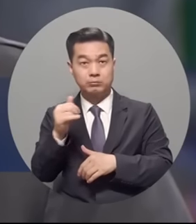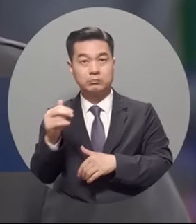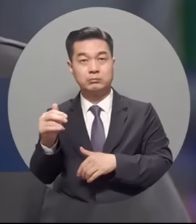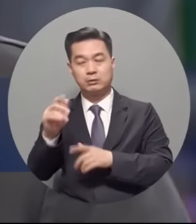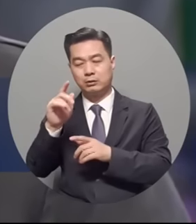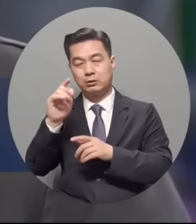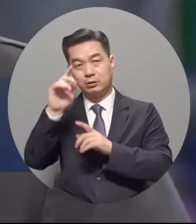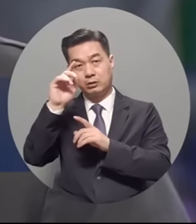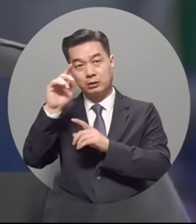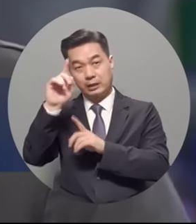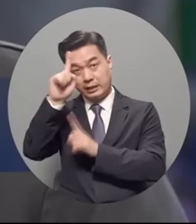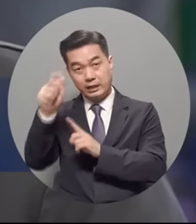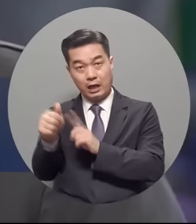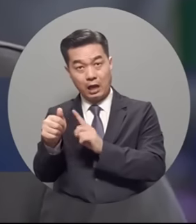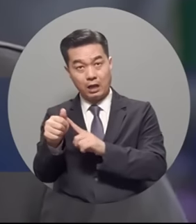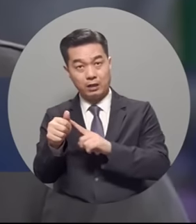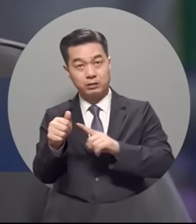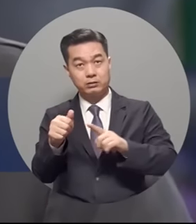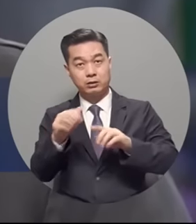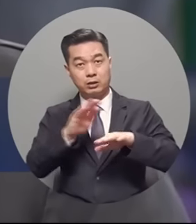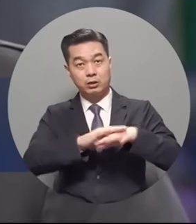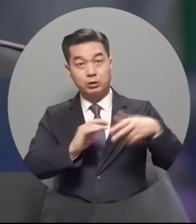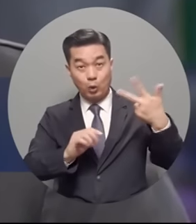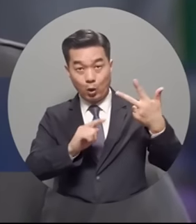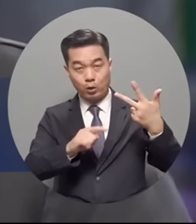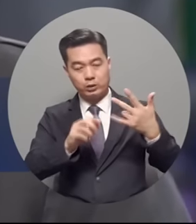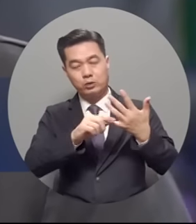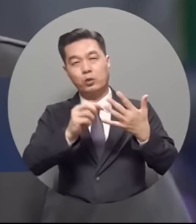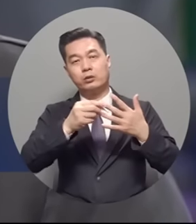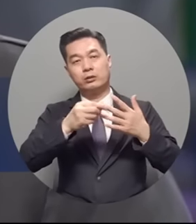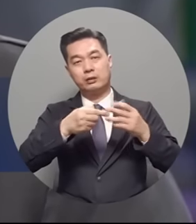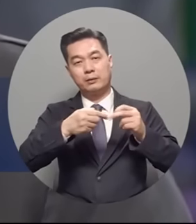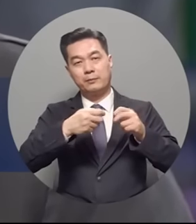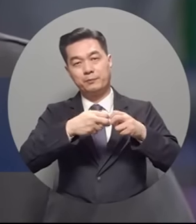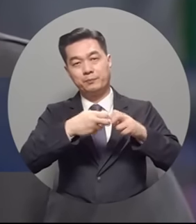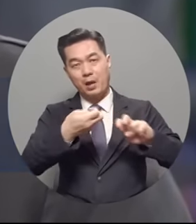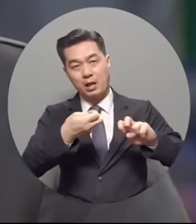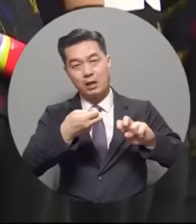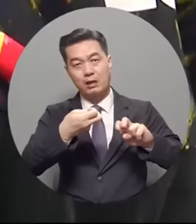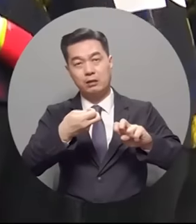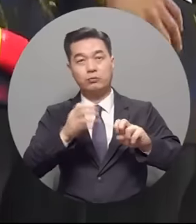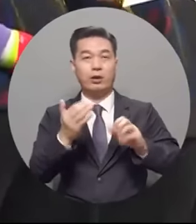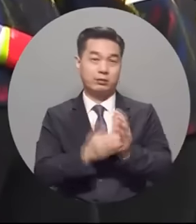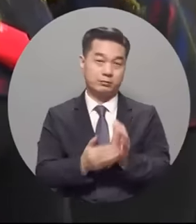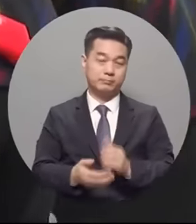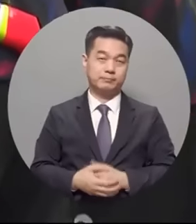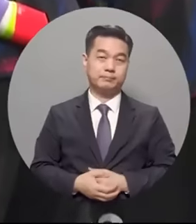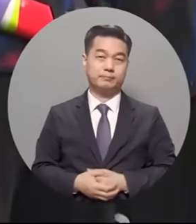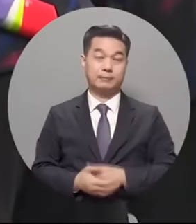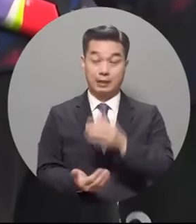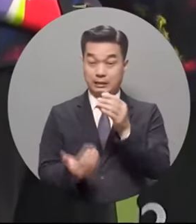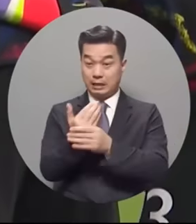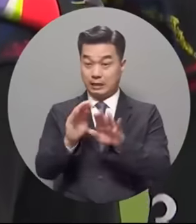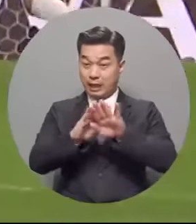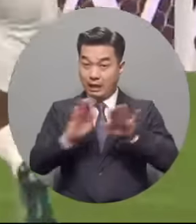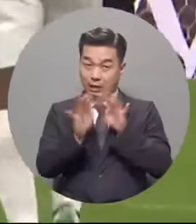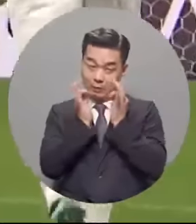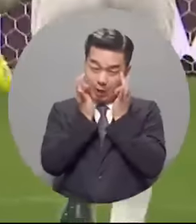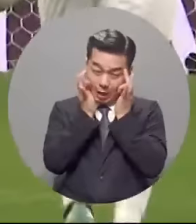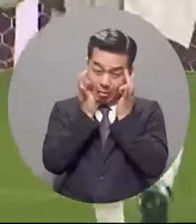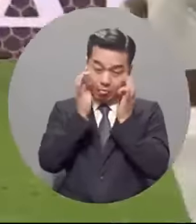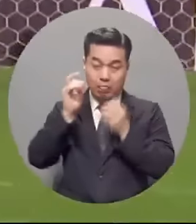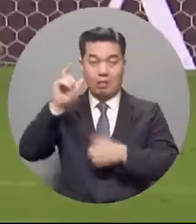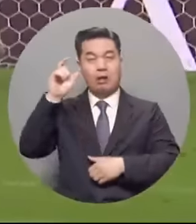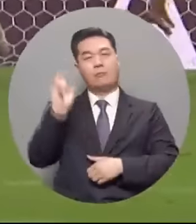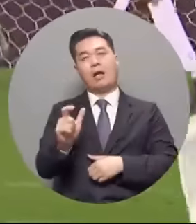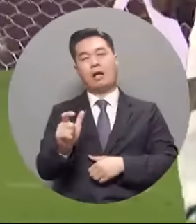Nose. Und da hat der junge Spieler dem Sonny den Finger ausgekugelt. 사태를 수습하려 했지만 결국